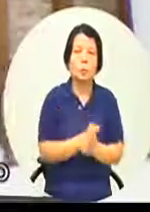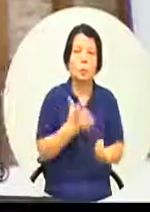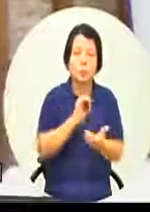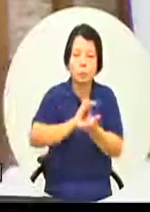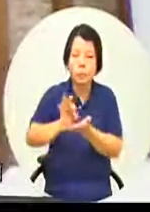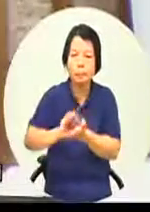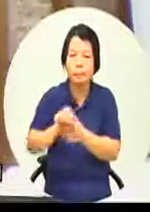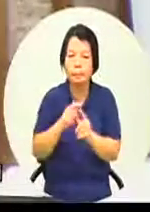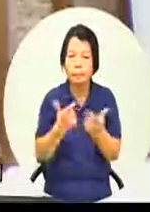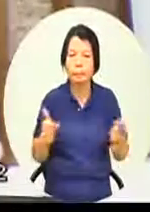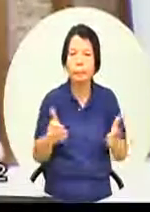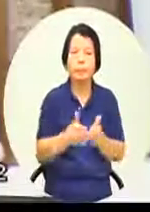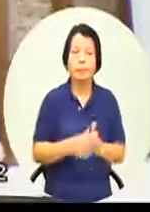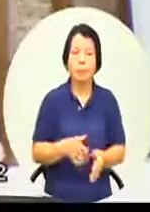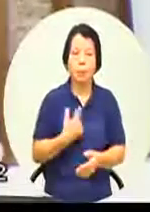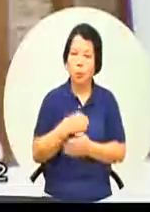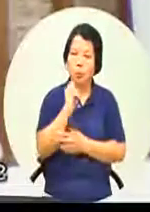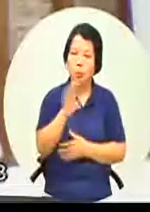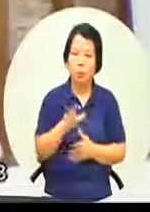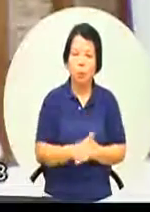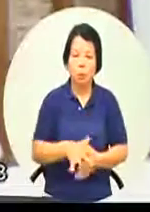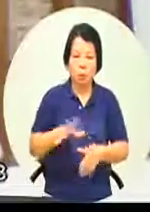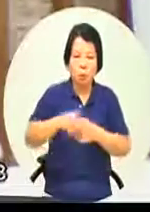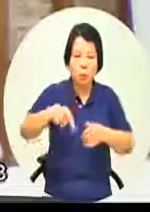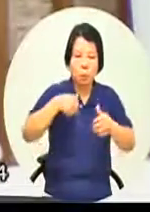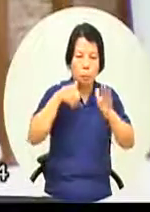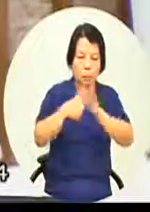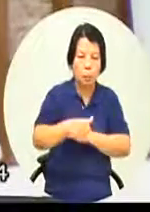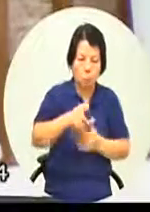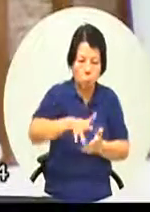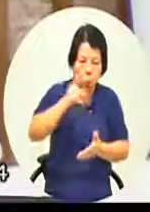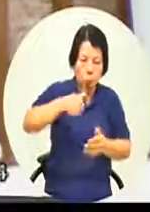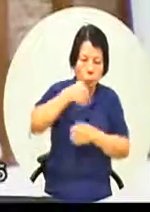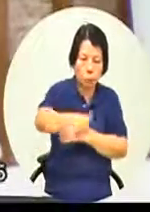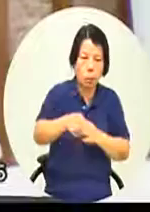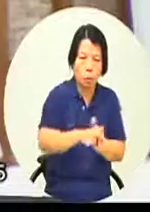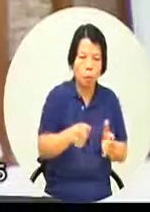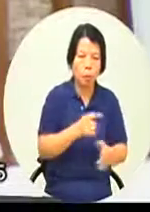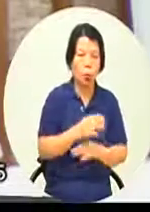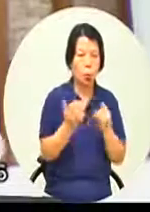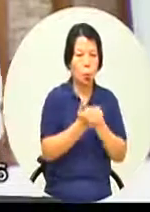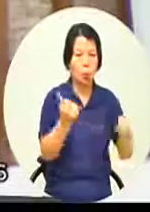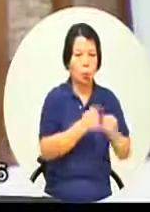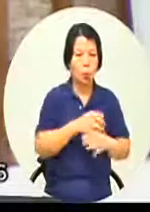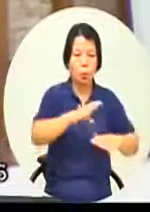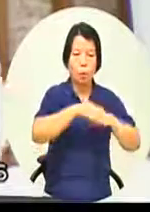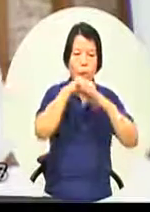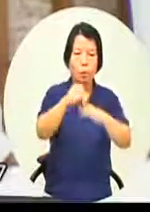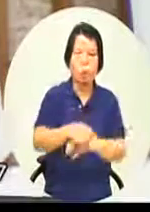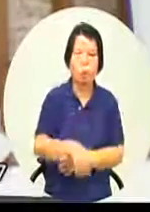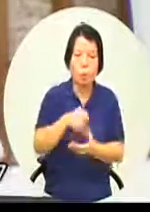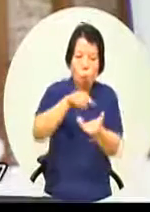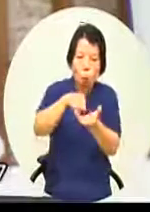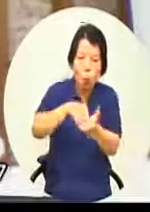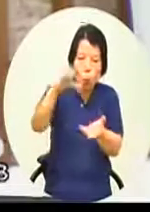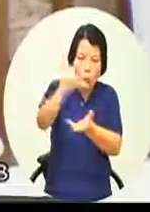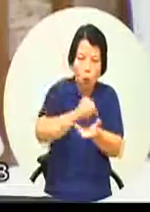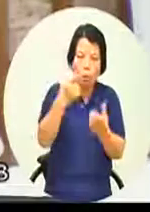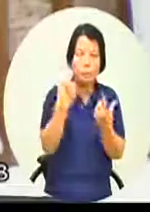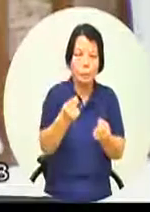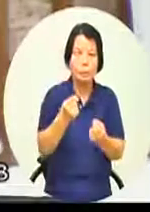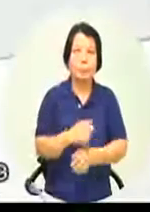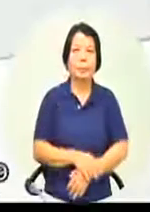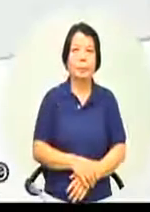哈。不瞒局长我第一次去物产馆，就前一阵子我传完早跟他去抓宝，那是我第一次去哦。